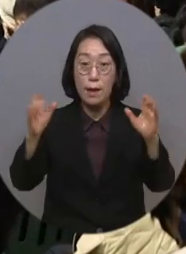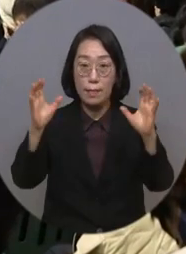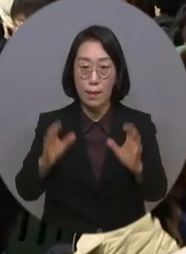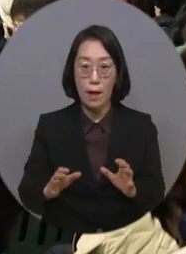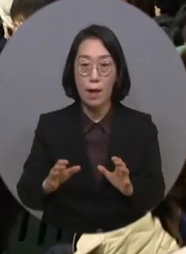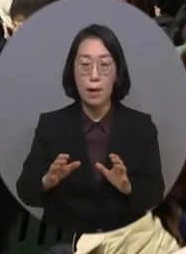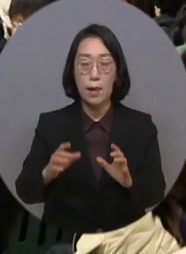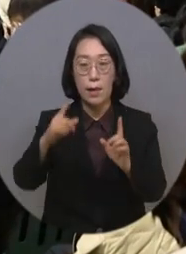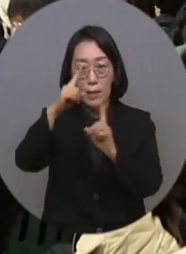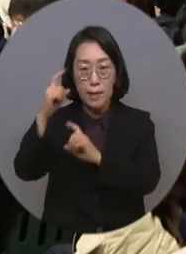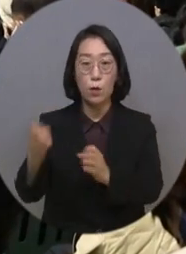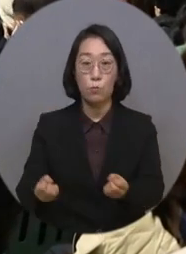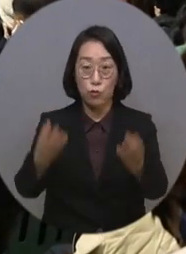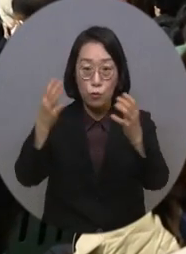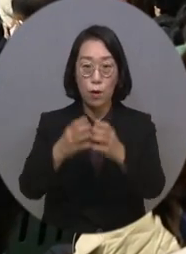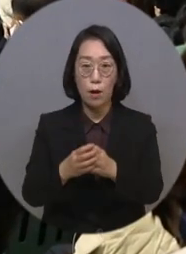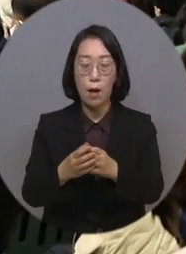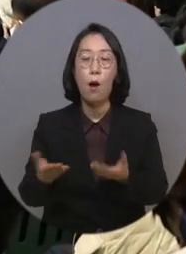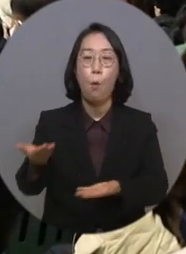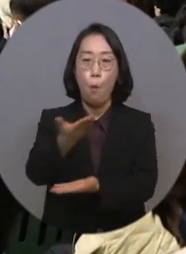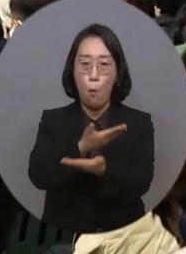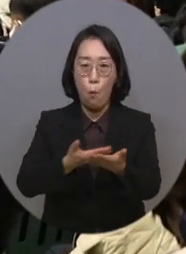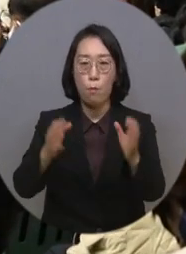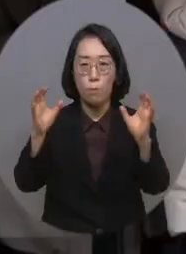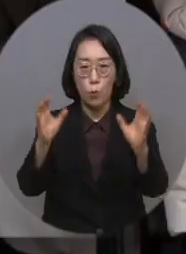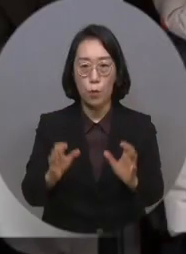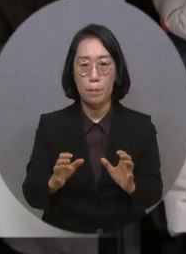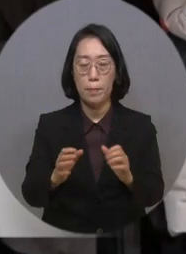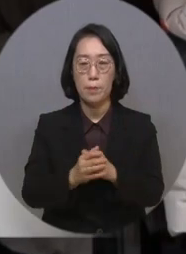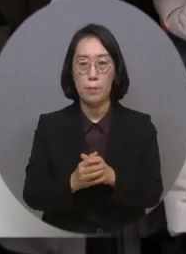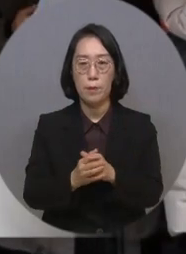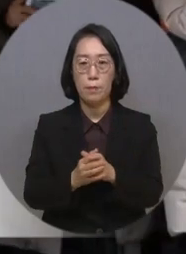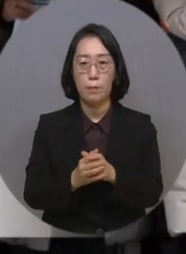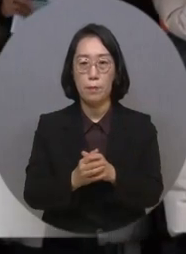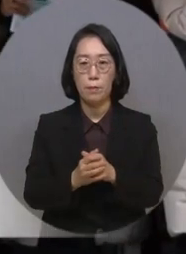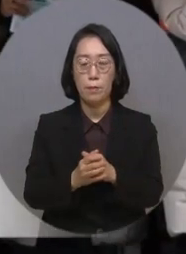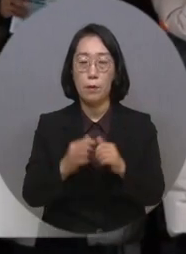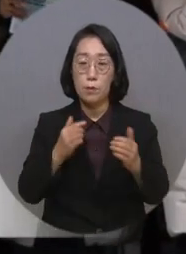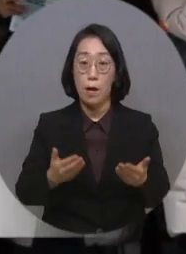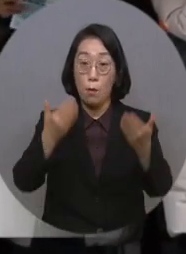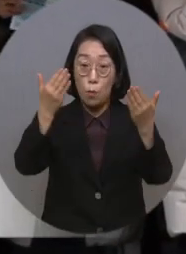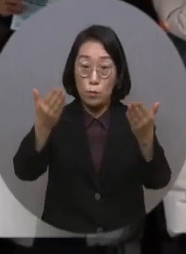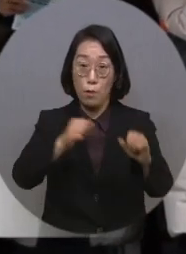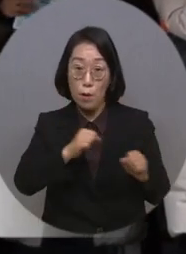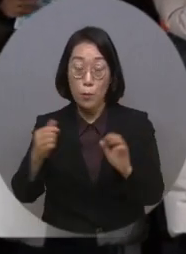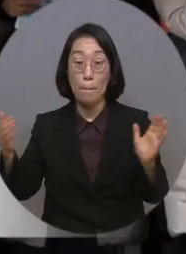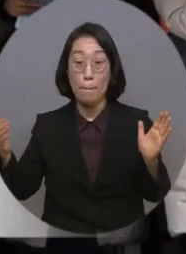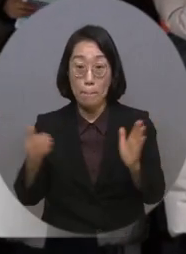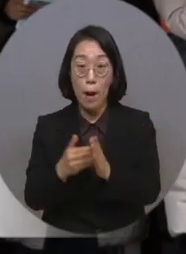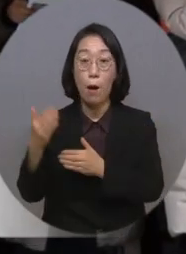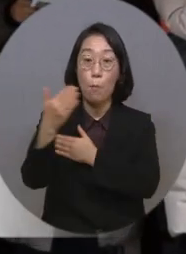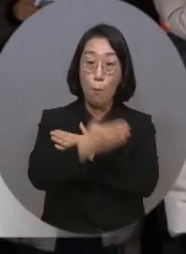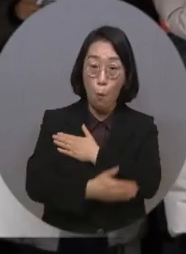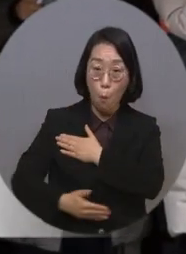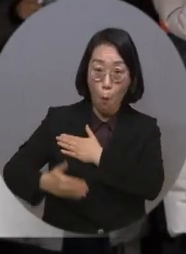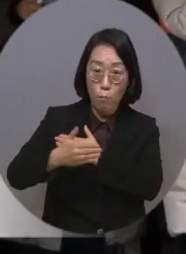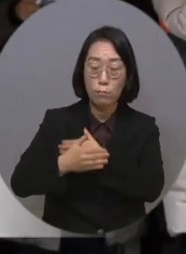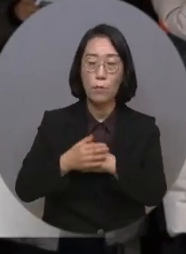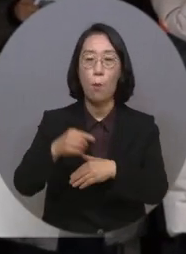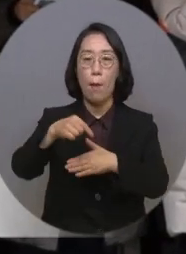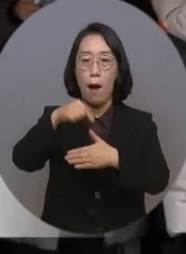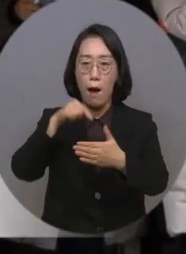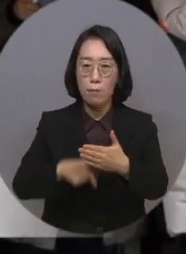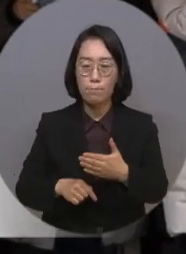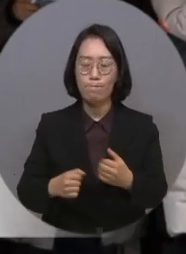기념식과 자원봉사자 화합 한마당을 개최했습니다. 자원봉사를 하고 나면은 몸도 건강해진 것 같고